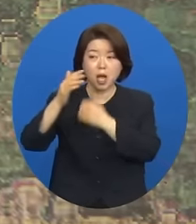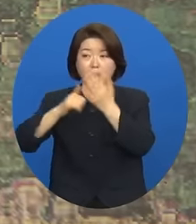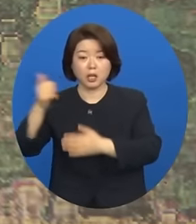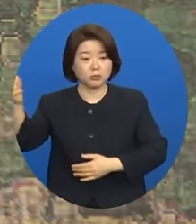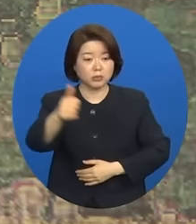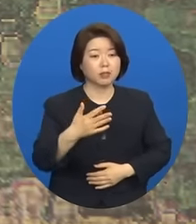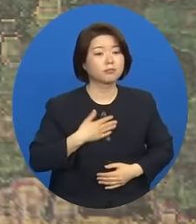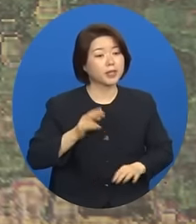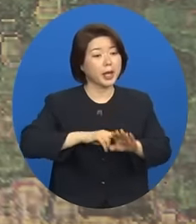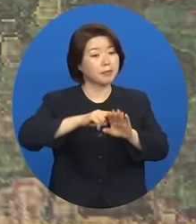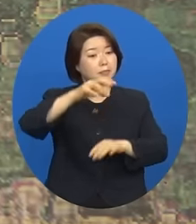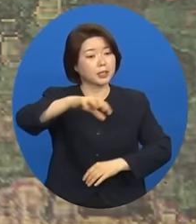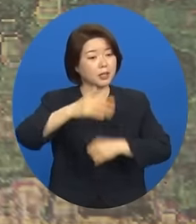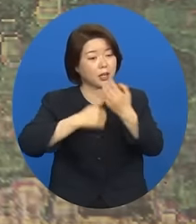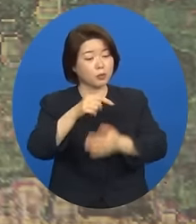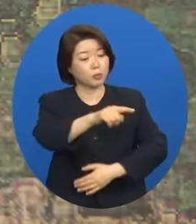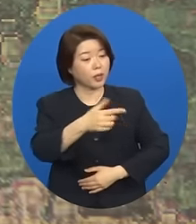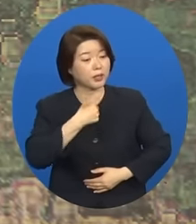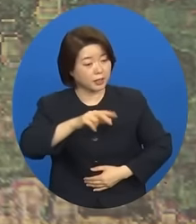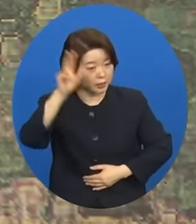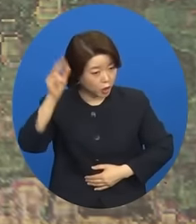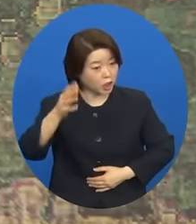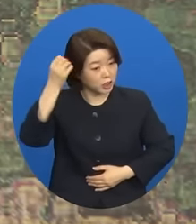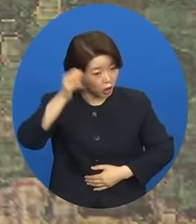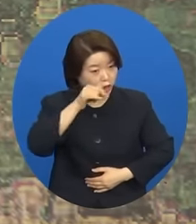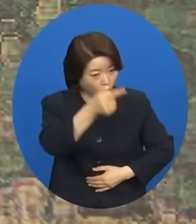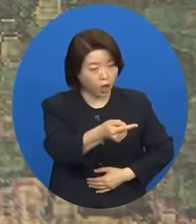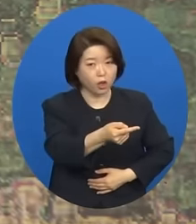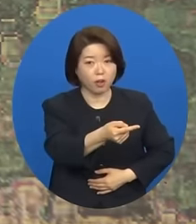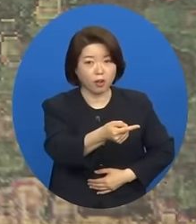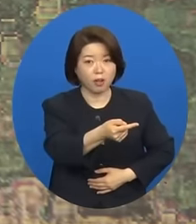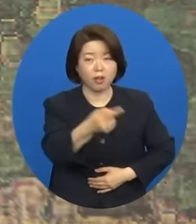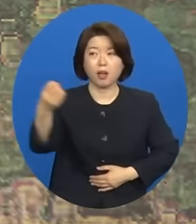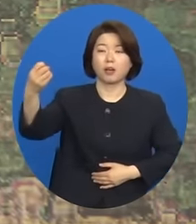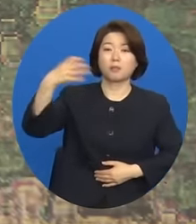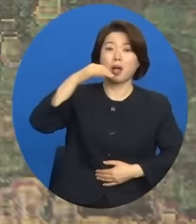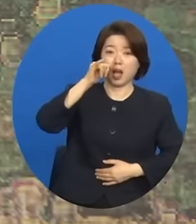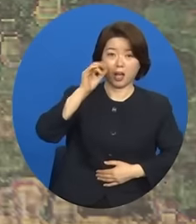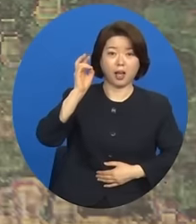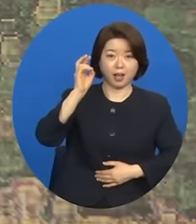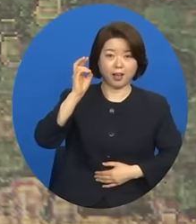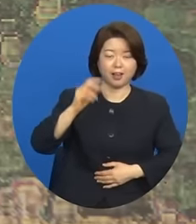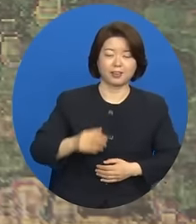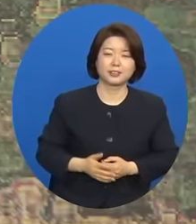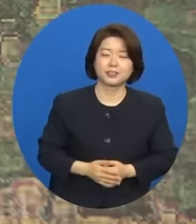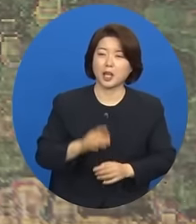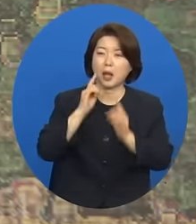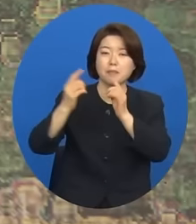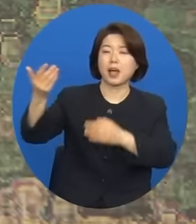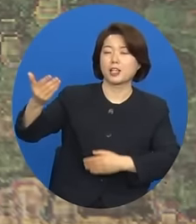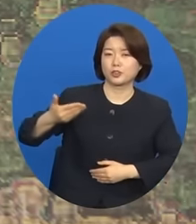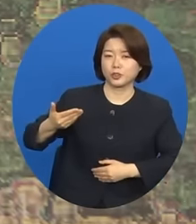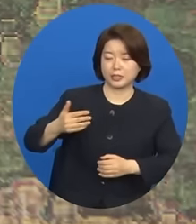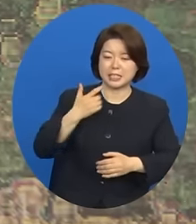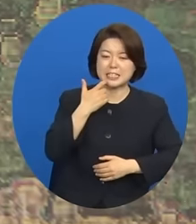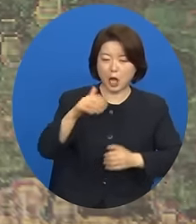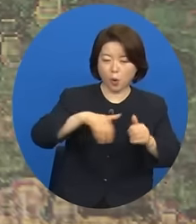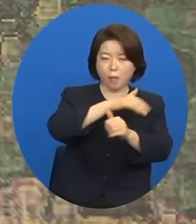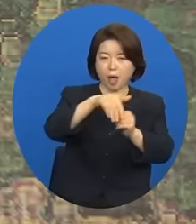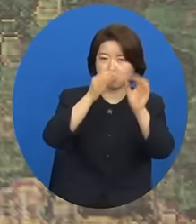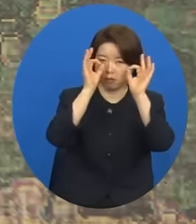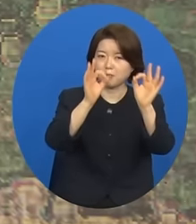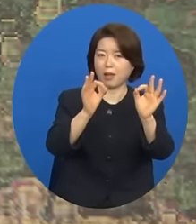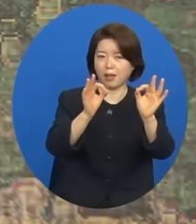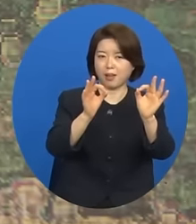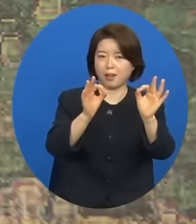베델의 하나님이다. 너 그때 서원한 거 너 기억나니? 라고 하실 거예요. 근데 그 말씀을 하실 때 지금 오늘 야곱의 환경은 뭐냐면